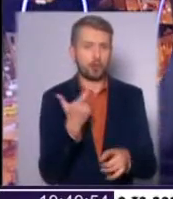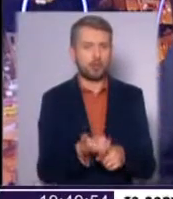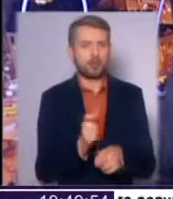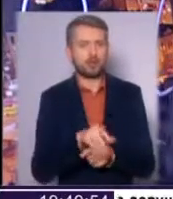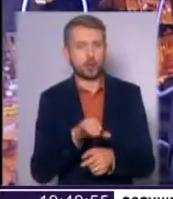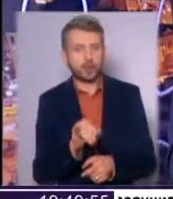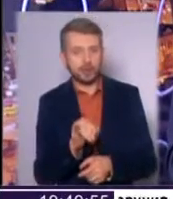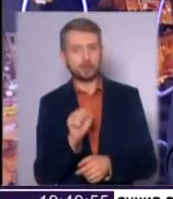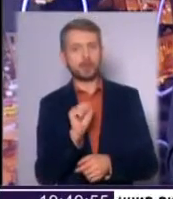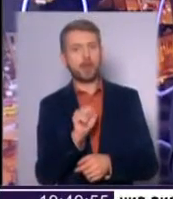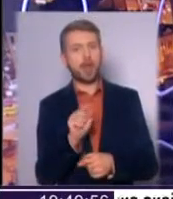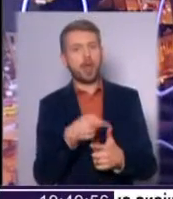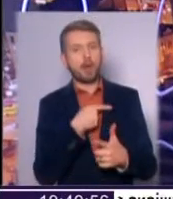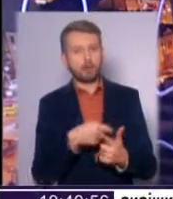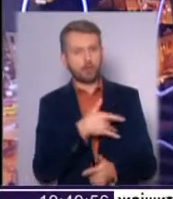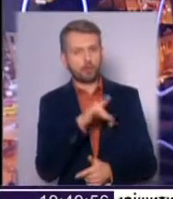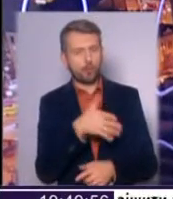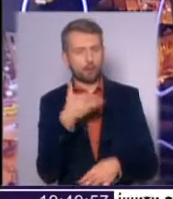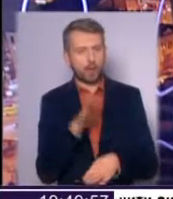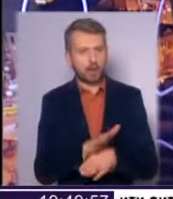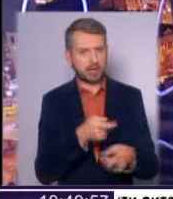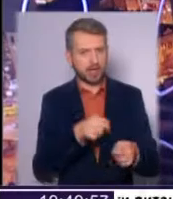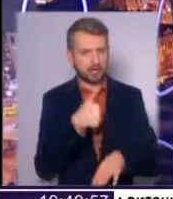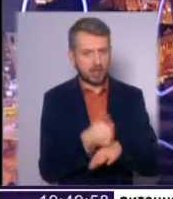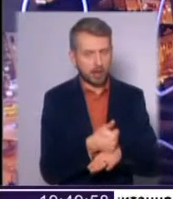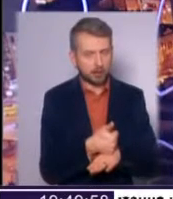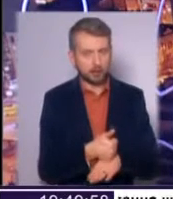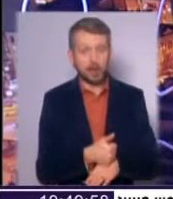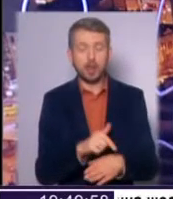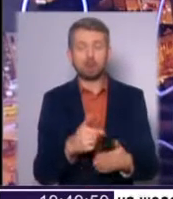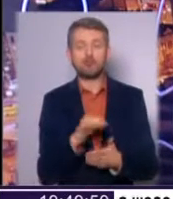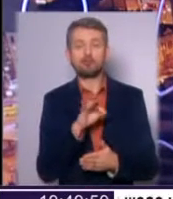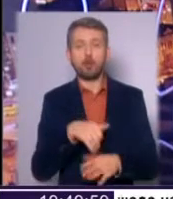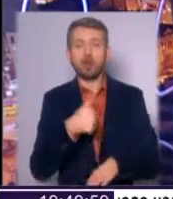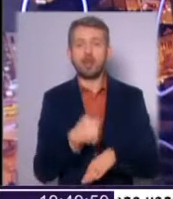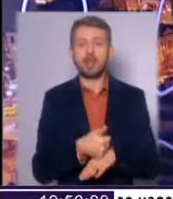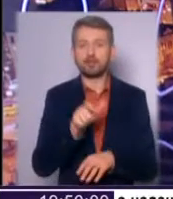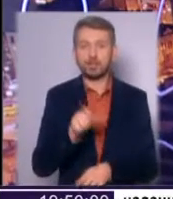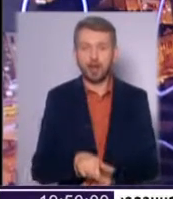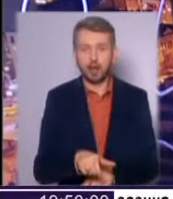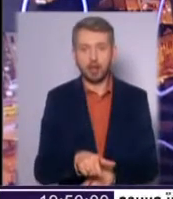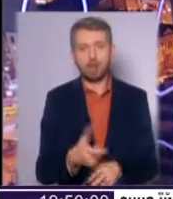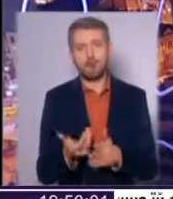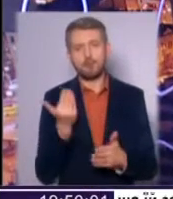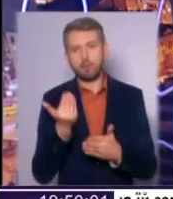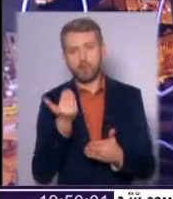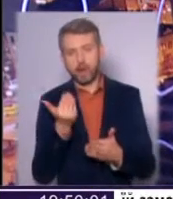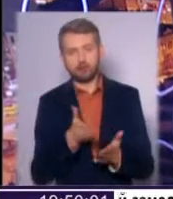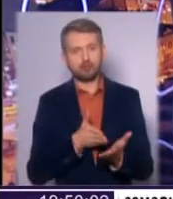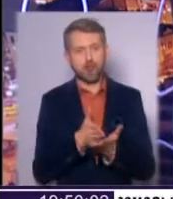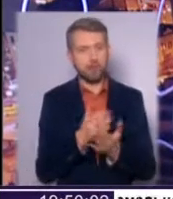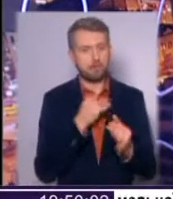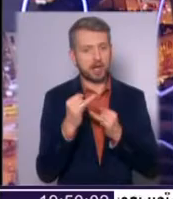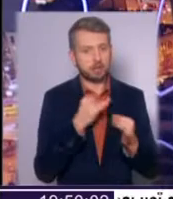або суворого наказу керівника. Знову щодо керівника, то попередньо шляхом